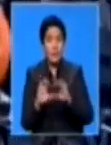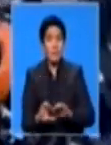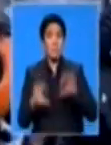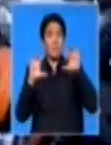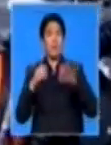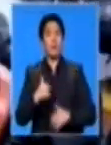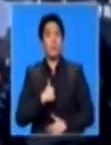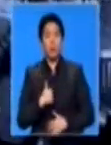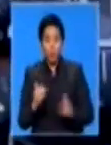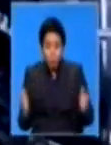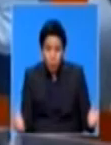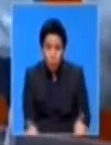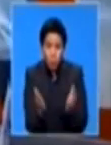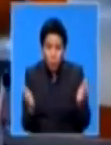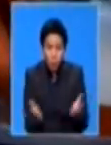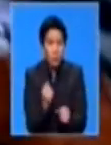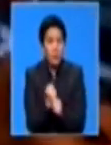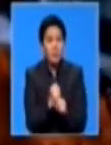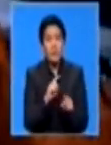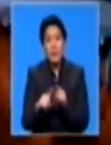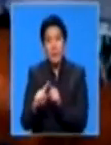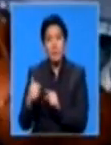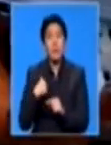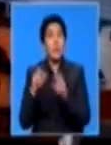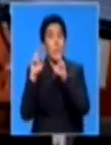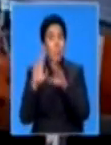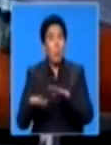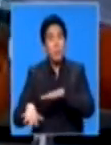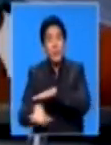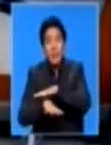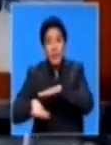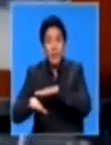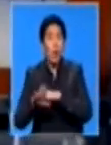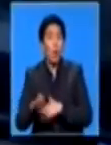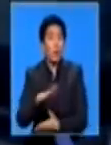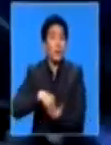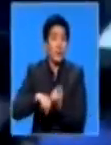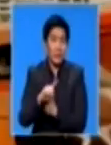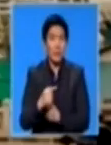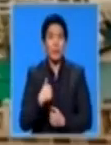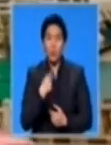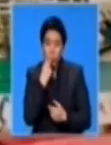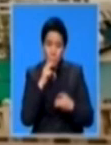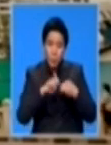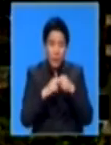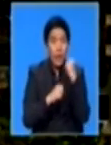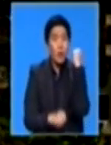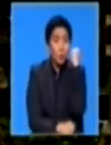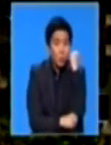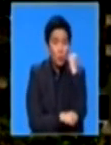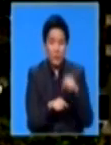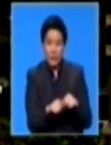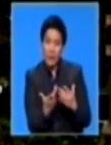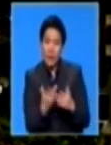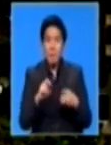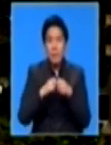ก็พยายามส่งเสริมและพัฒนาอยู่แล้วนะครับในเรื่องของระบบเศรษฐกิจฐานรากเพื่อจะแก้ไขปัญหาความยากจนลดความเหลื่อมล้ำทางสังคมทุ